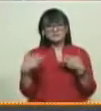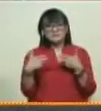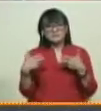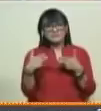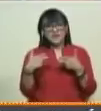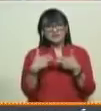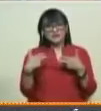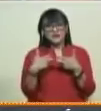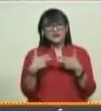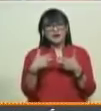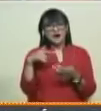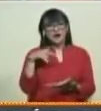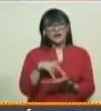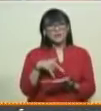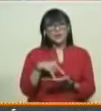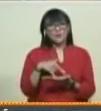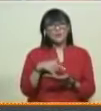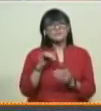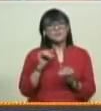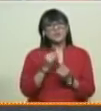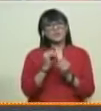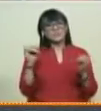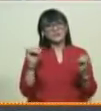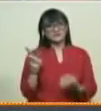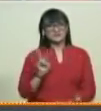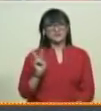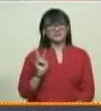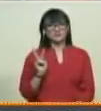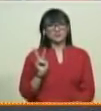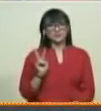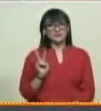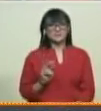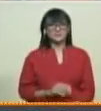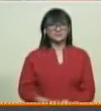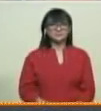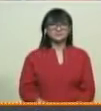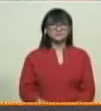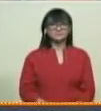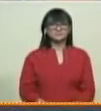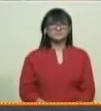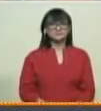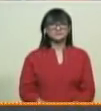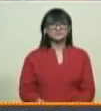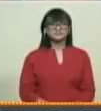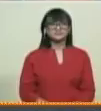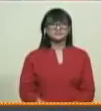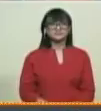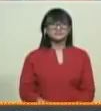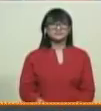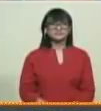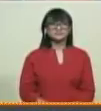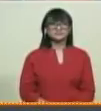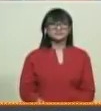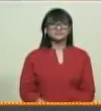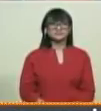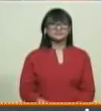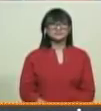Fue la batalla definitiva de la independencia de Venezuela. Burada büyük bir önem taşıyan Carabobo